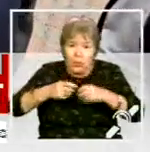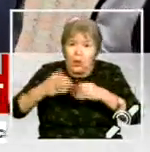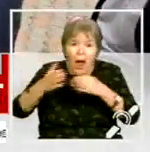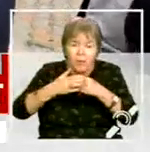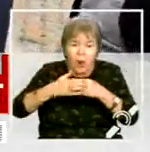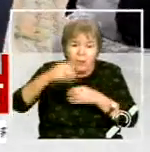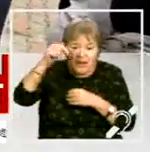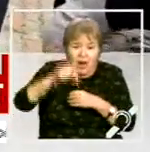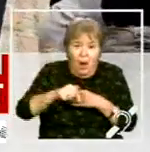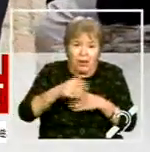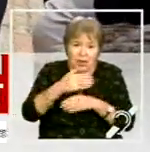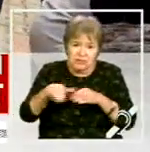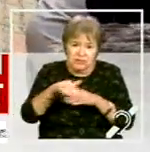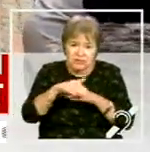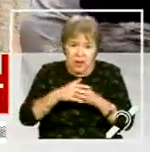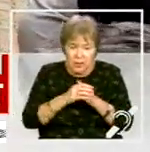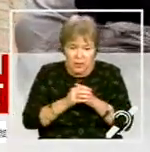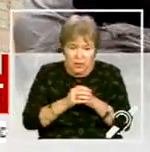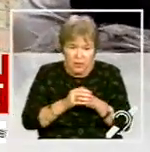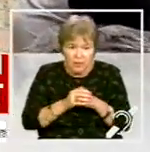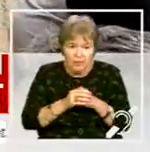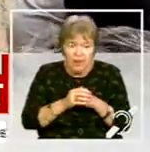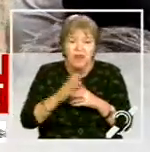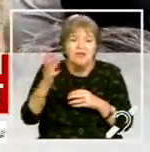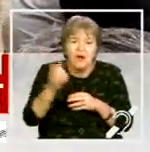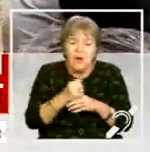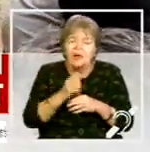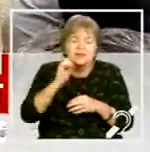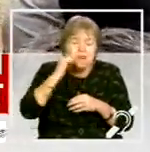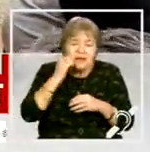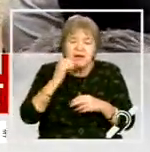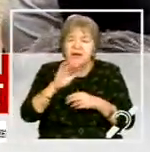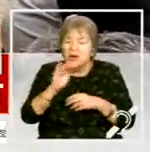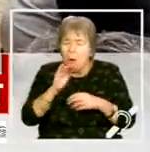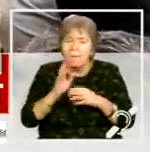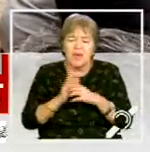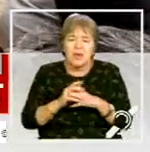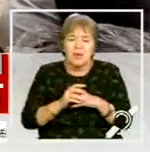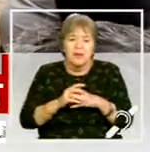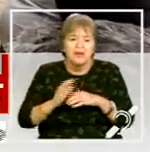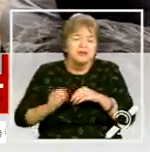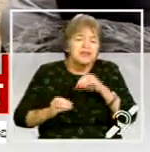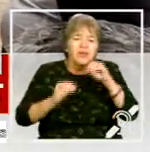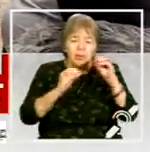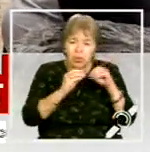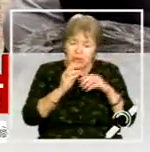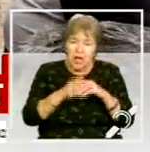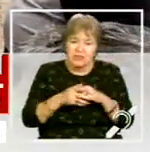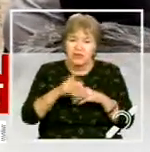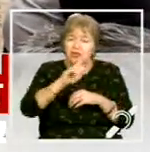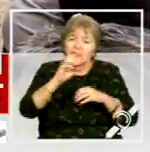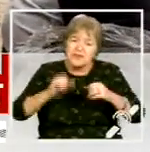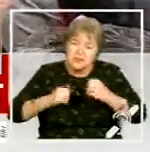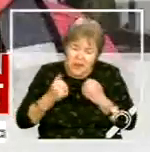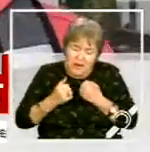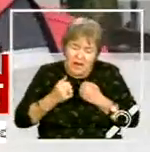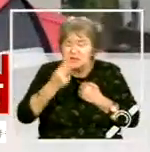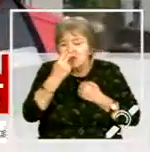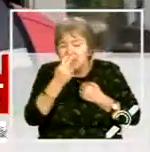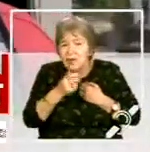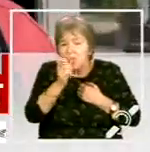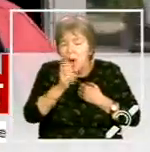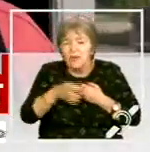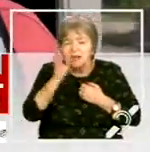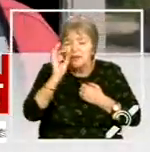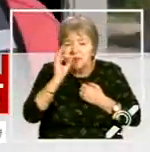Marea noastră rugăminte e, ieșim cu copiii, cu bătrâni, să nu stați în bloc. Nu intrăm deocamdată nicio panică, să vedem ce spun specialiștii. M-am